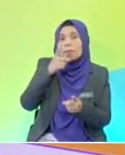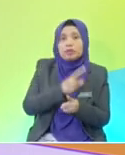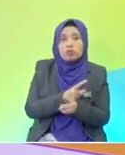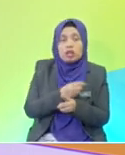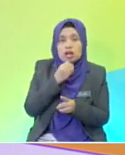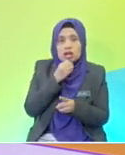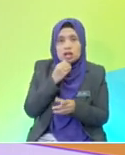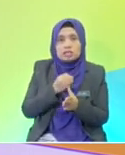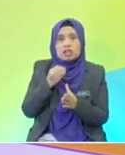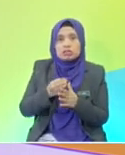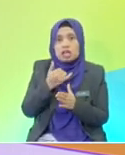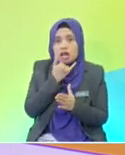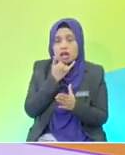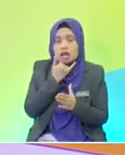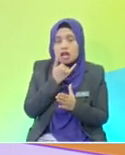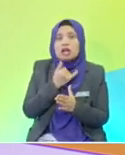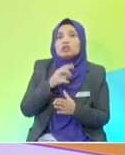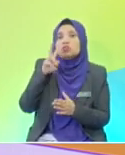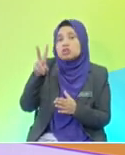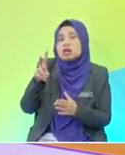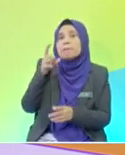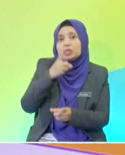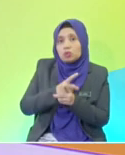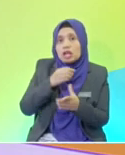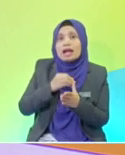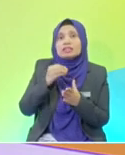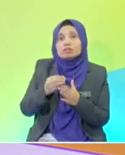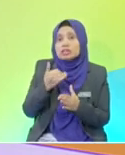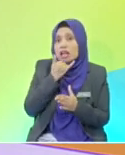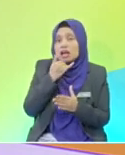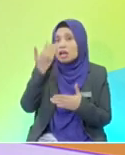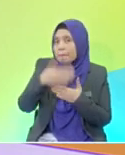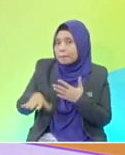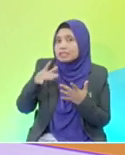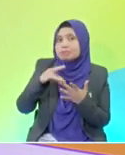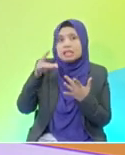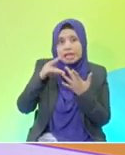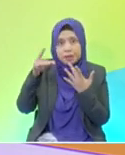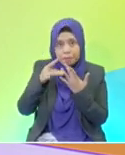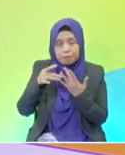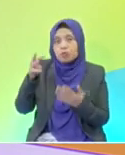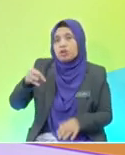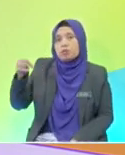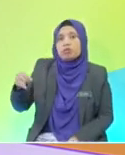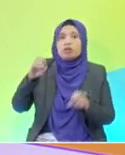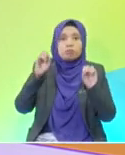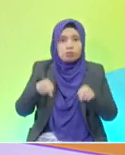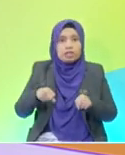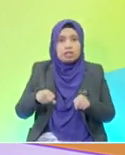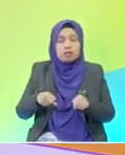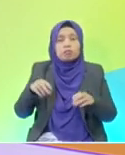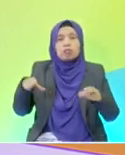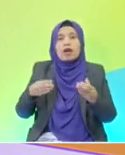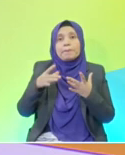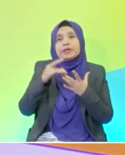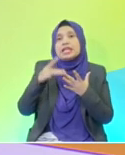pernyataan 2 tadi betul ataupun salah dan selepas dipilih maka murid-murid boleh membuat